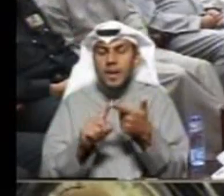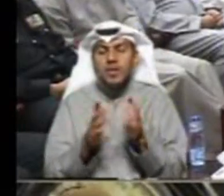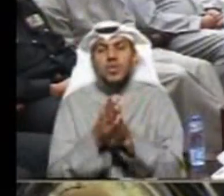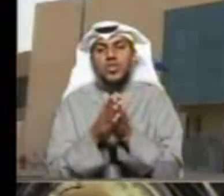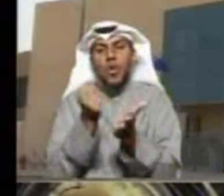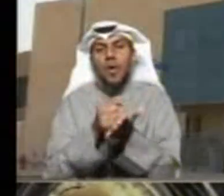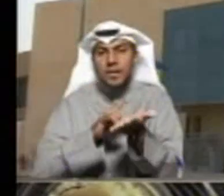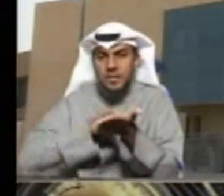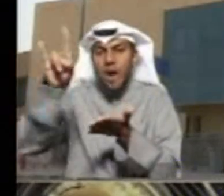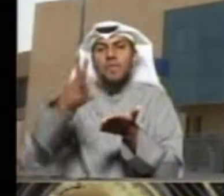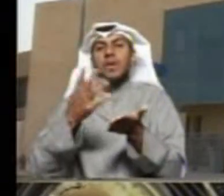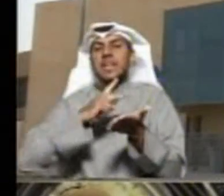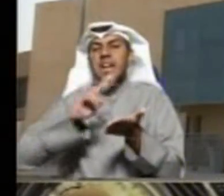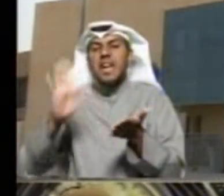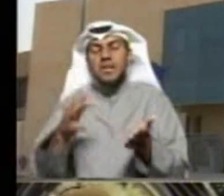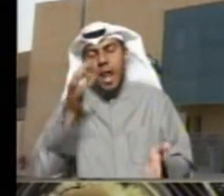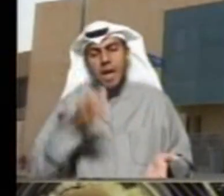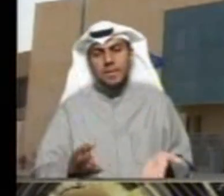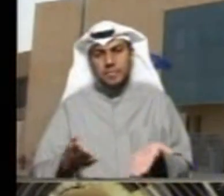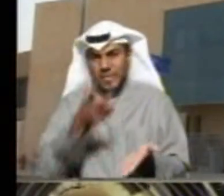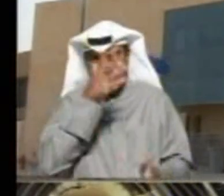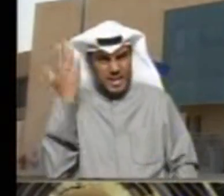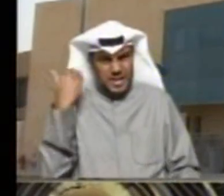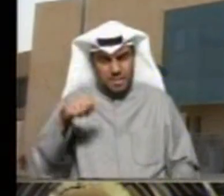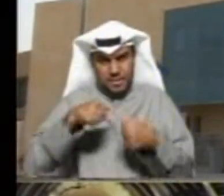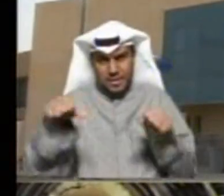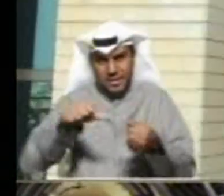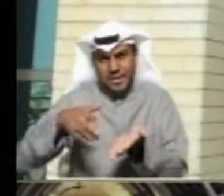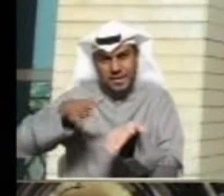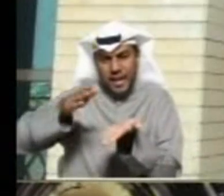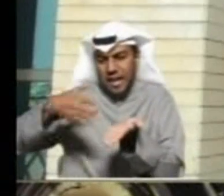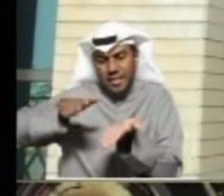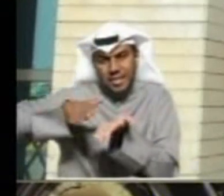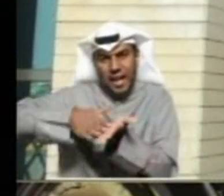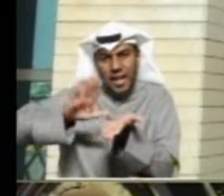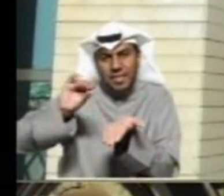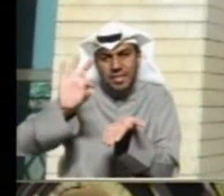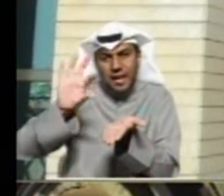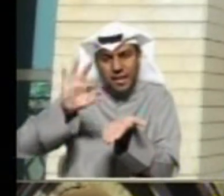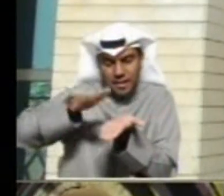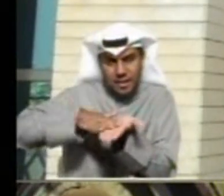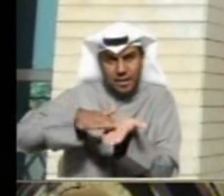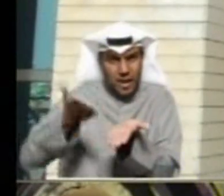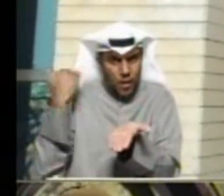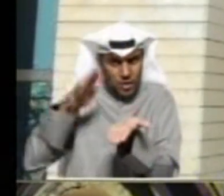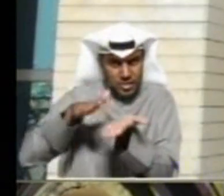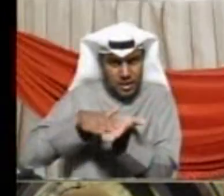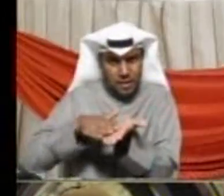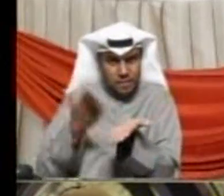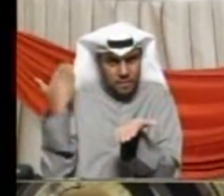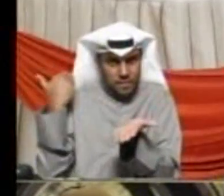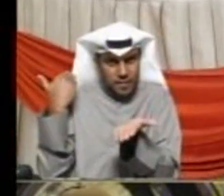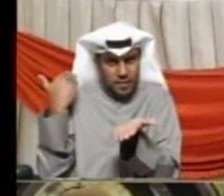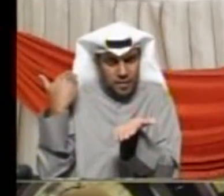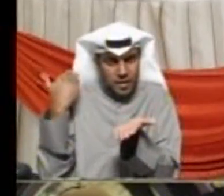البطاقة المدنية الحاصلون على ملصق الإقامة العادية بجوازات سفرهم الممنوحة لهم قبل العمل